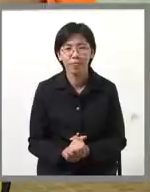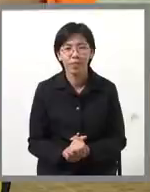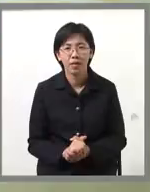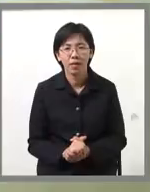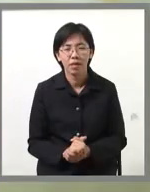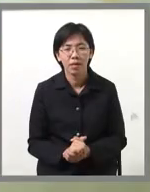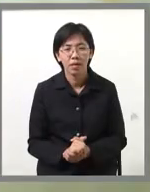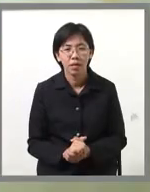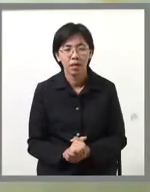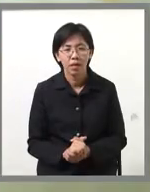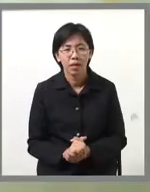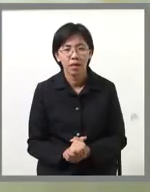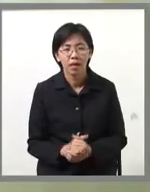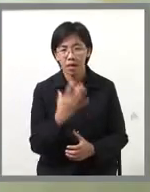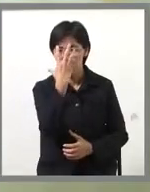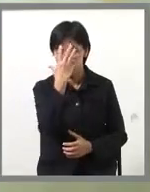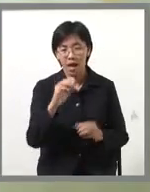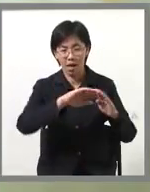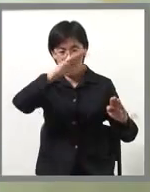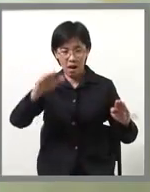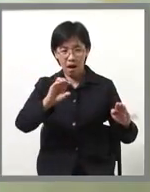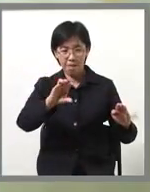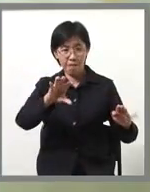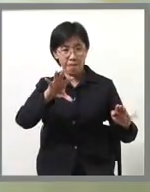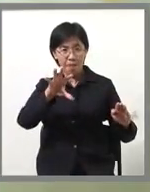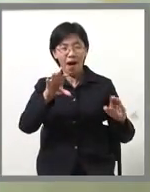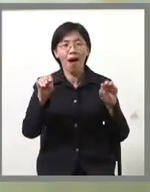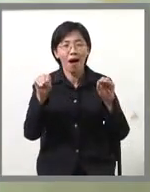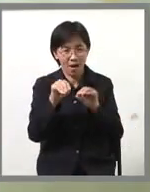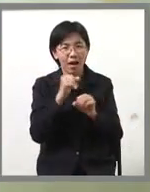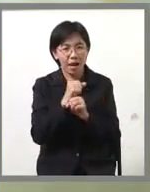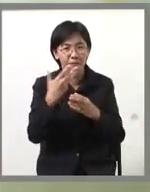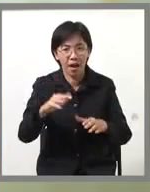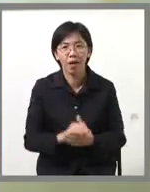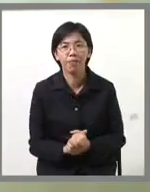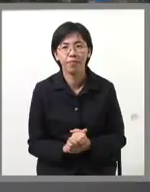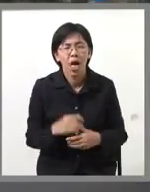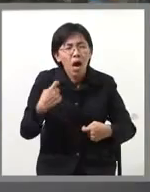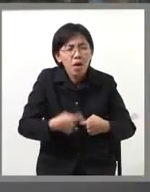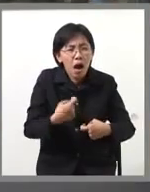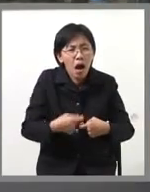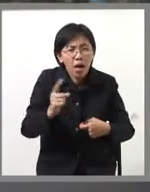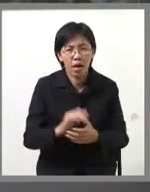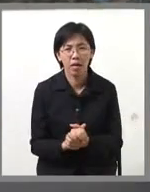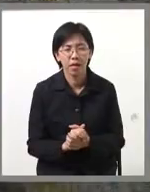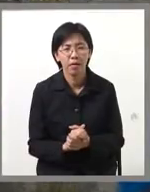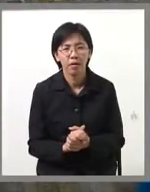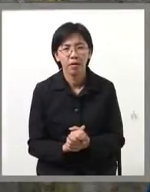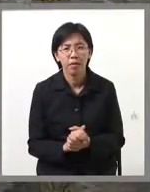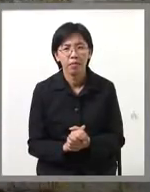เนี่ยรูปศีรษะกับรูปหน้าท่านเนี่ยใกล้จะเสร็จแล้วไอ้ที่ยาก